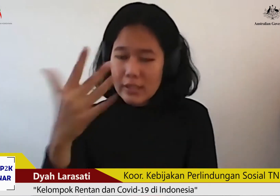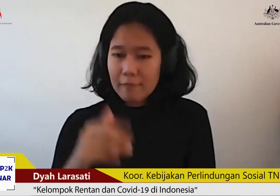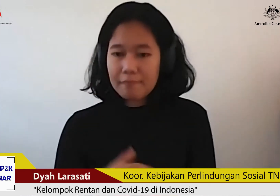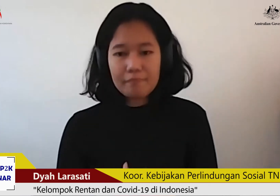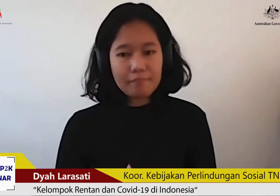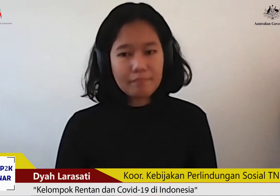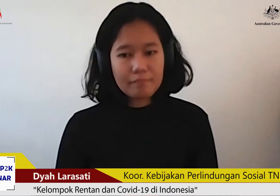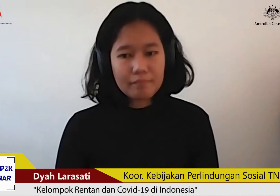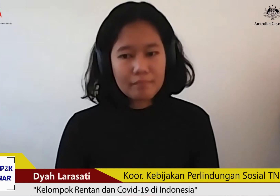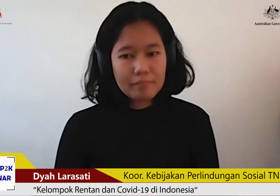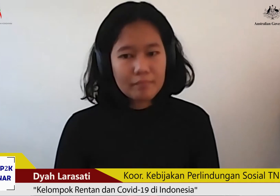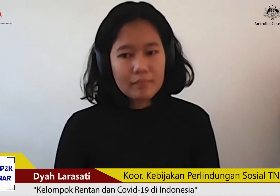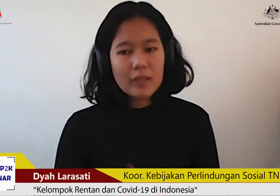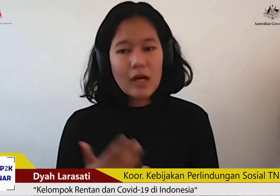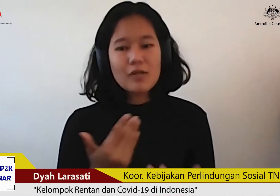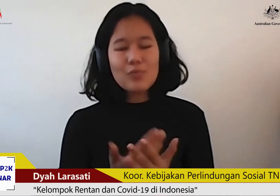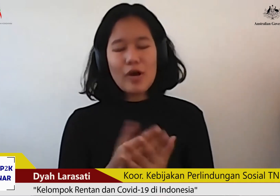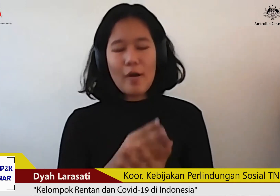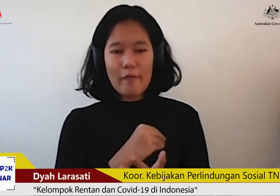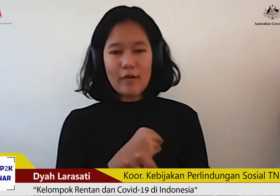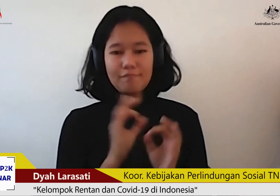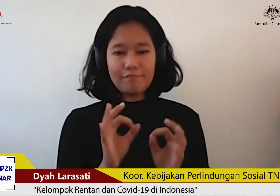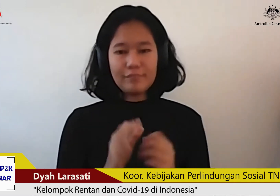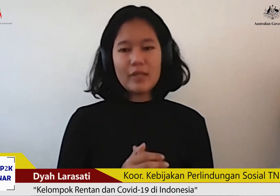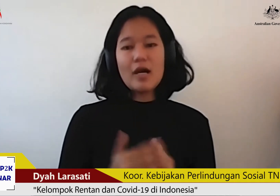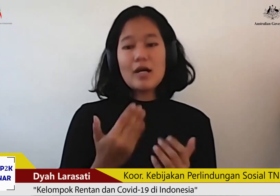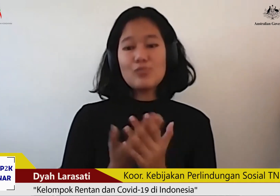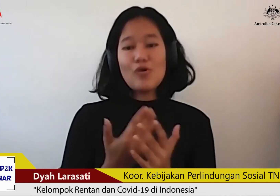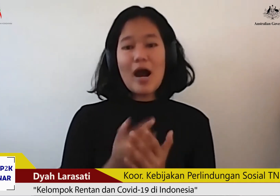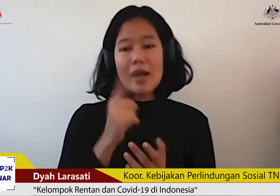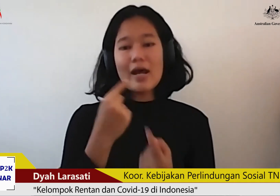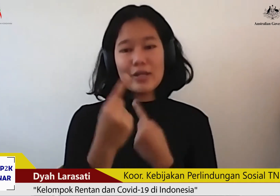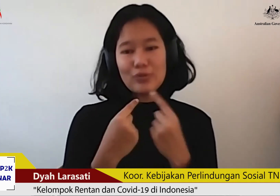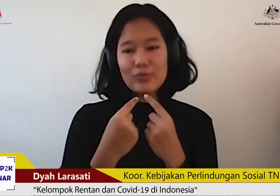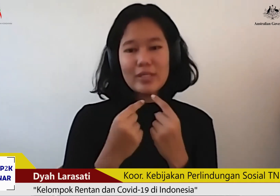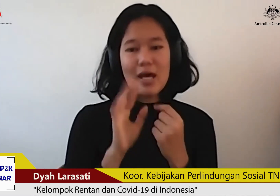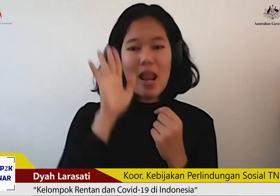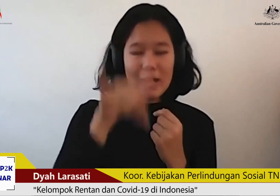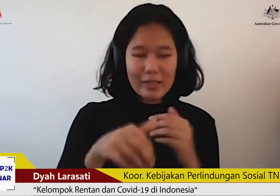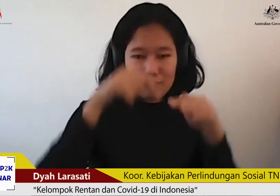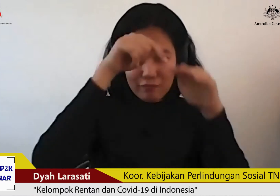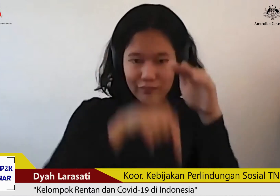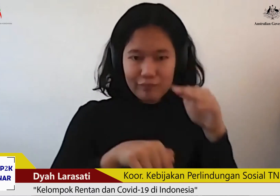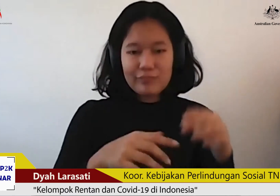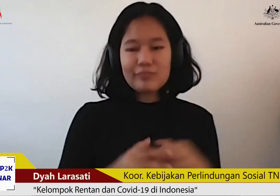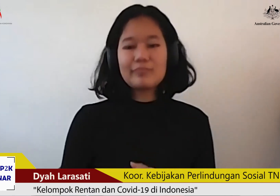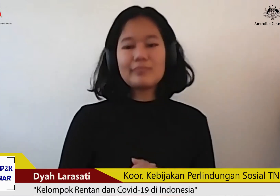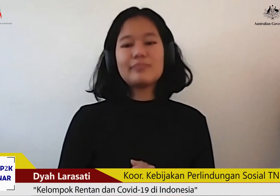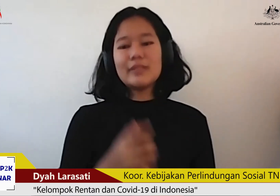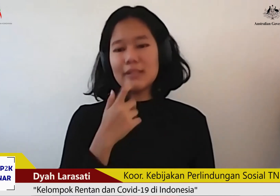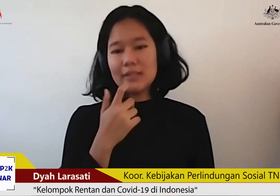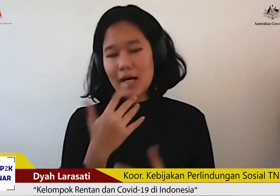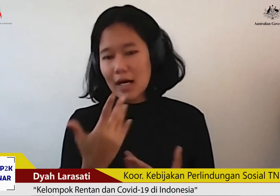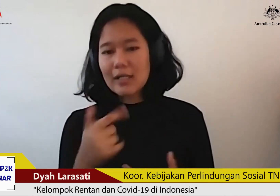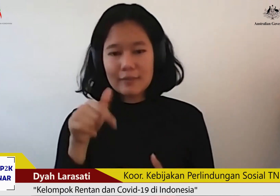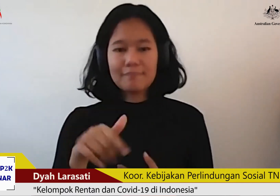Pak Risalwan, semoga bermanfaat dan semoga akan ada diskusi yang lebih menarik ke depannya mengenai hal